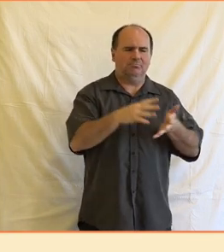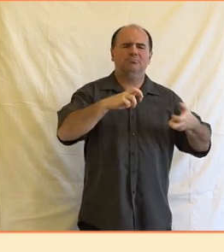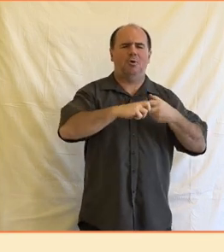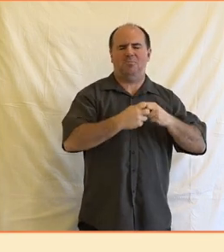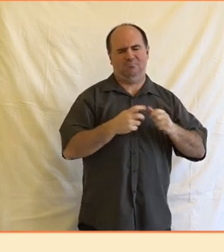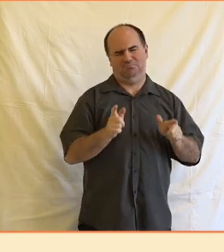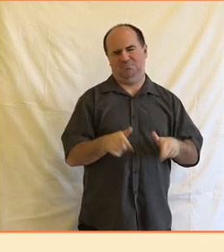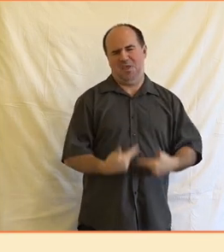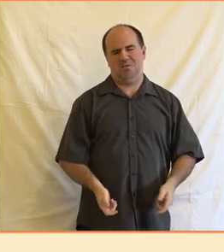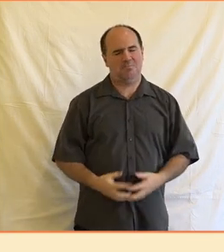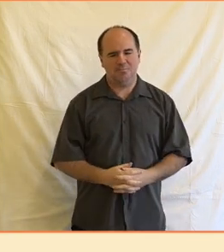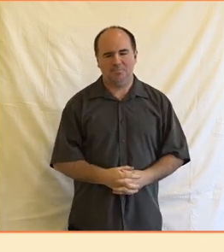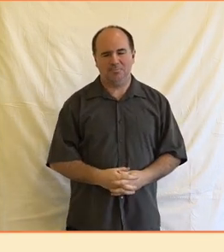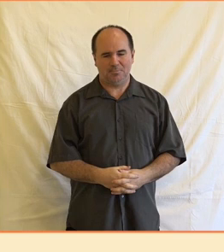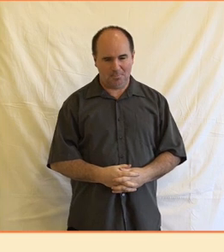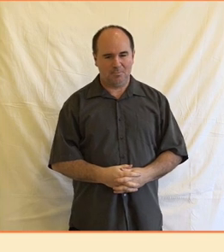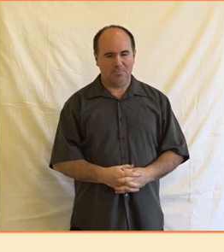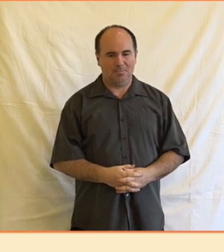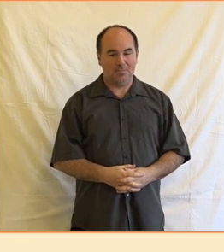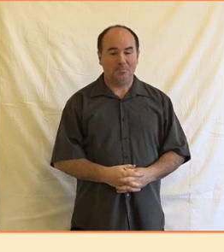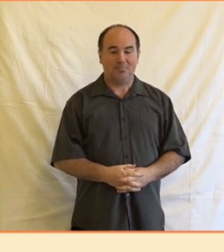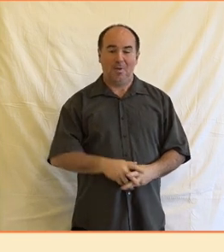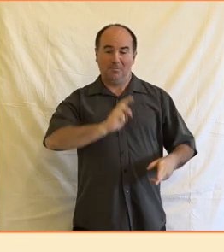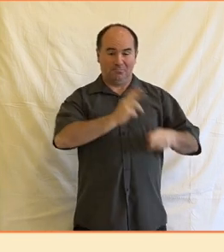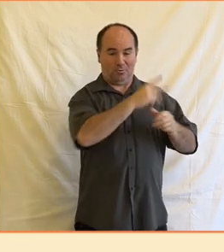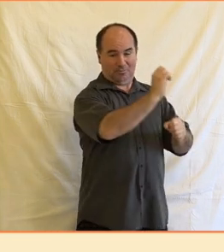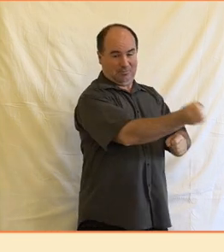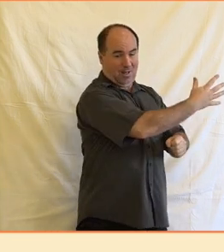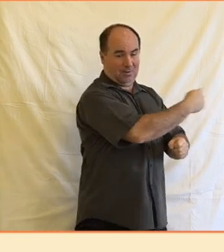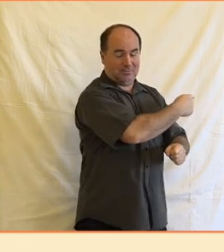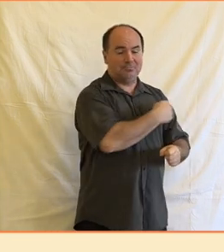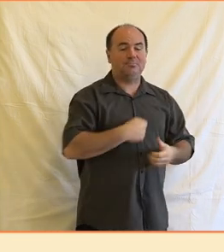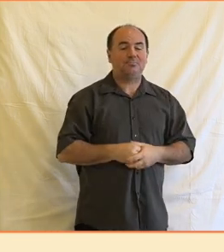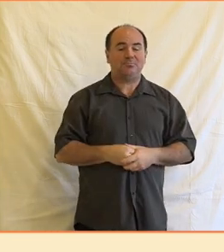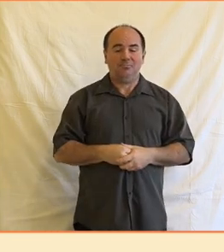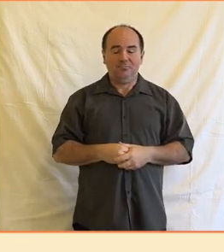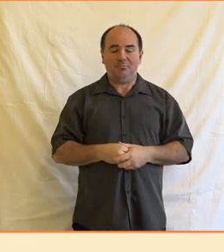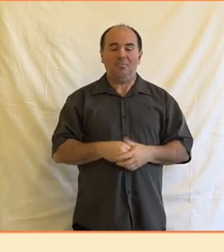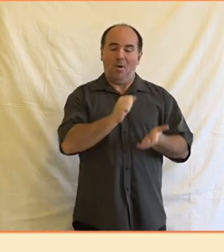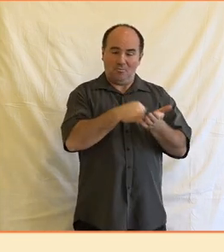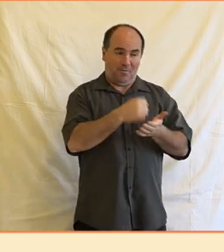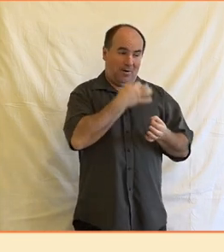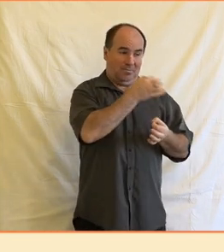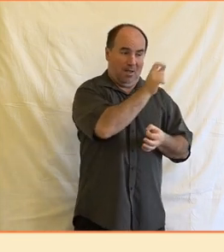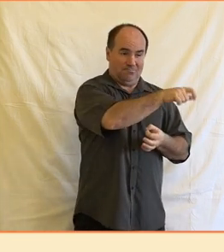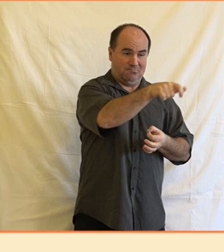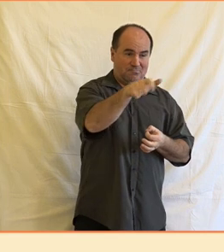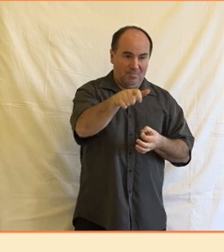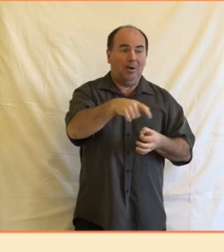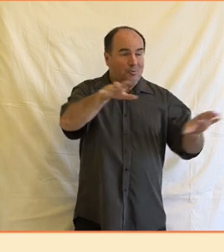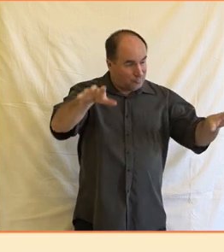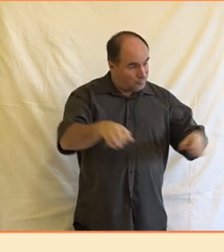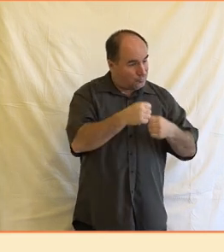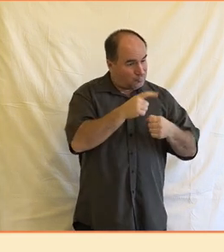Tak a tady máme poslední slide za mě a to je tedy otázka, nakolik novináři, respektive pracovníci médií, souhlasí